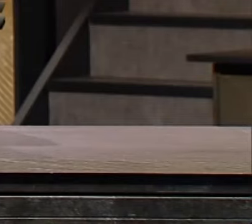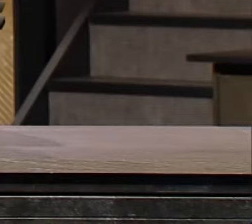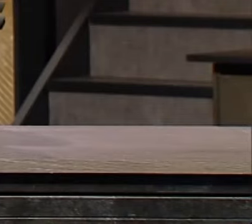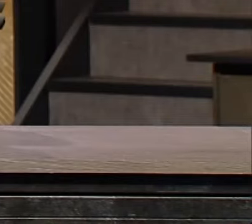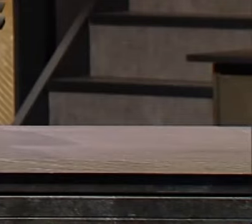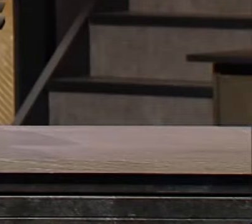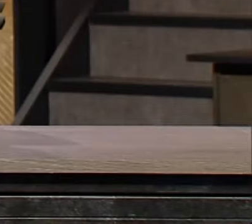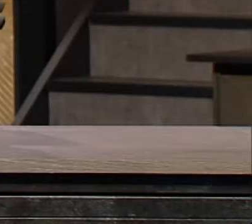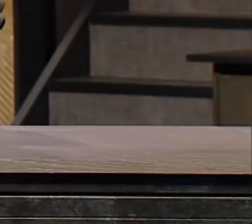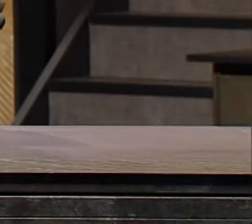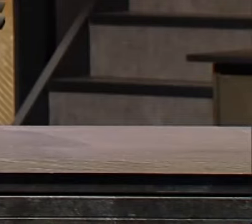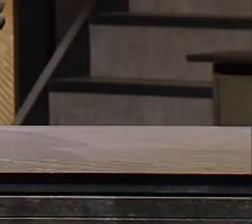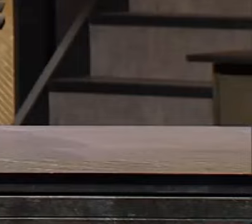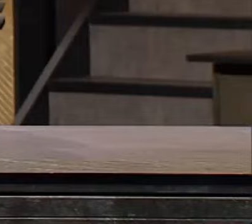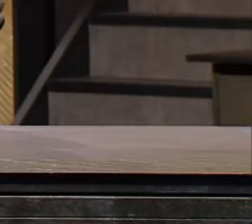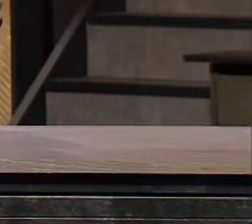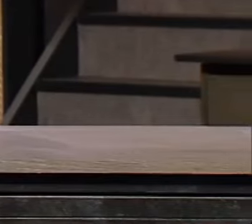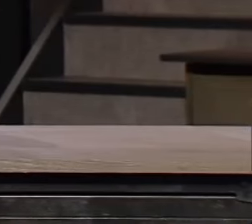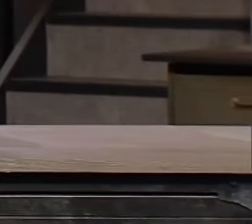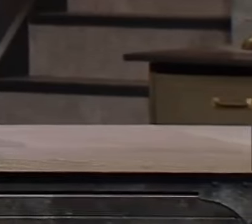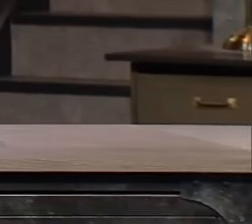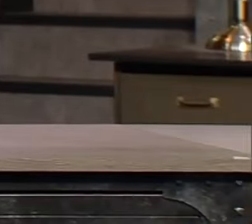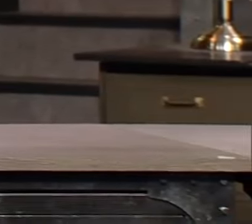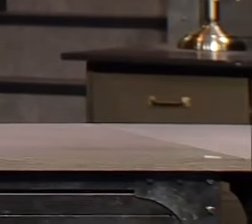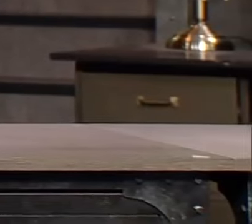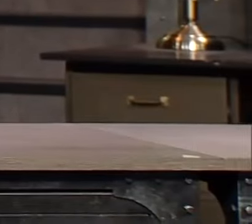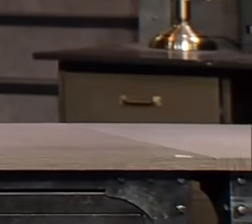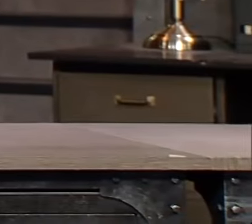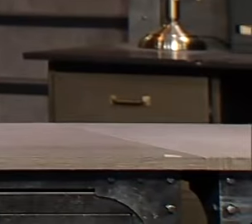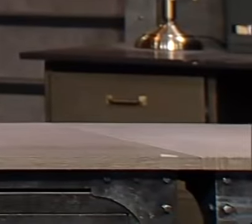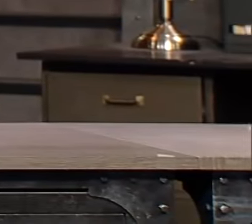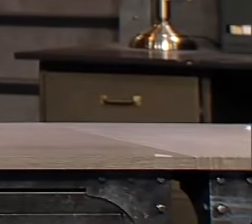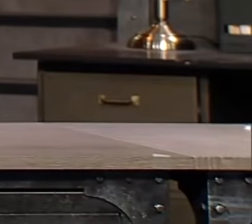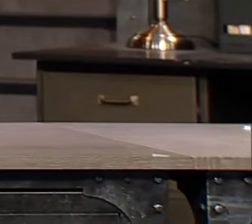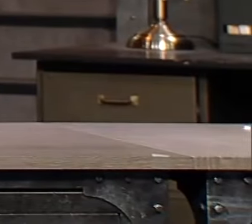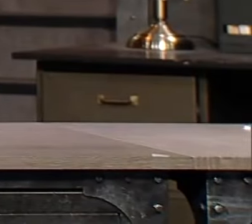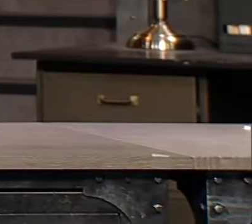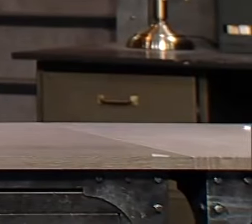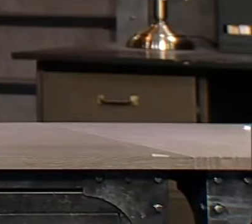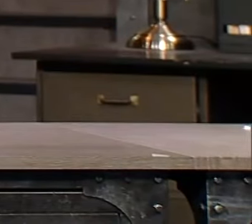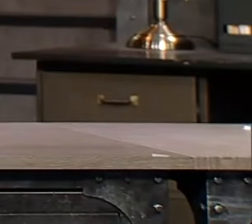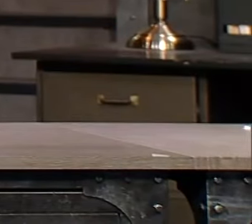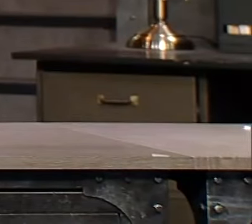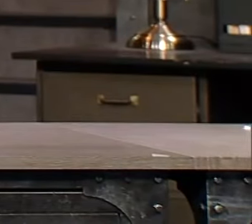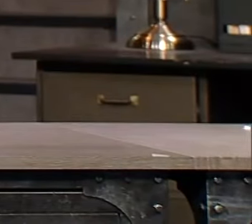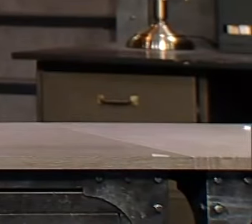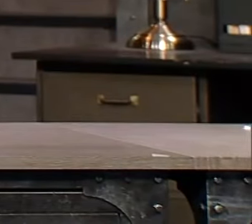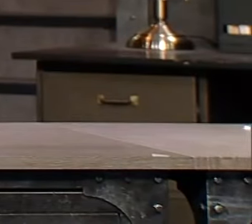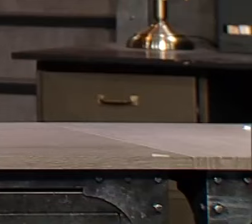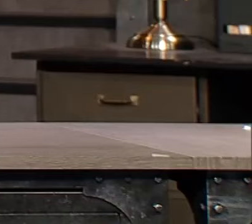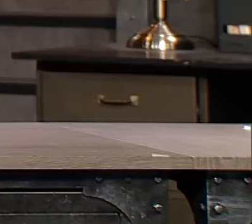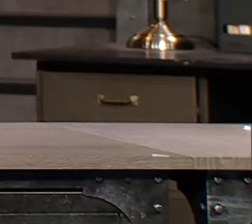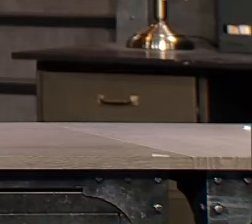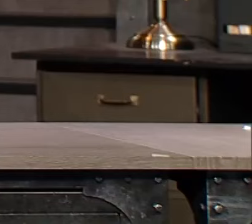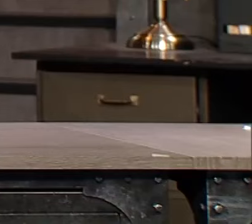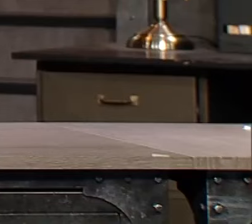여기. 빨리 좀 눌러라. 빨리 눌러야겠다. 가족 여러분, 구독하기는 여기요.